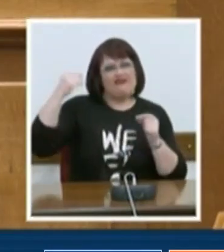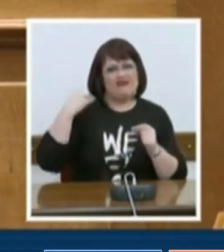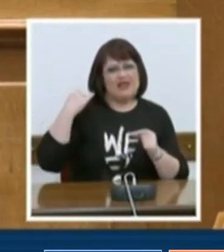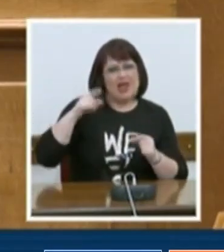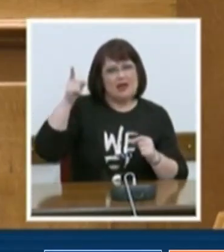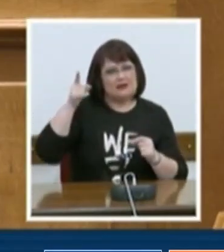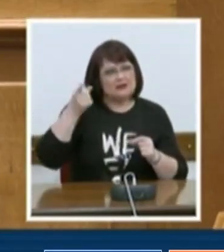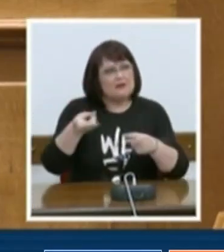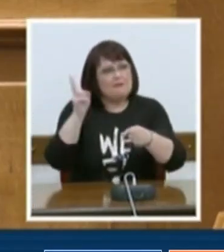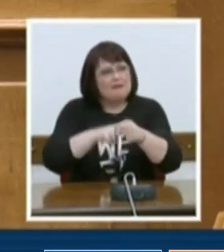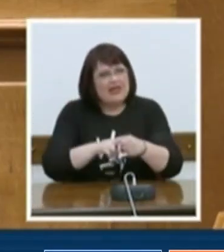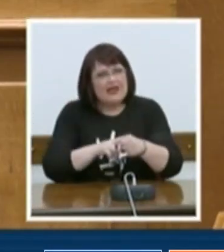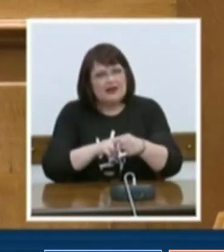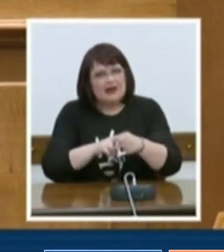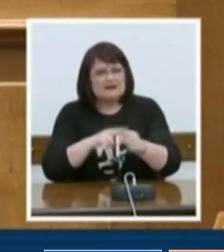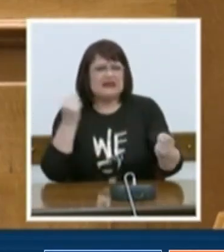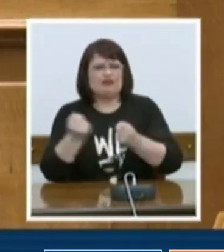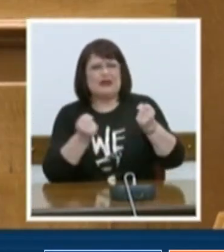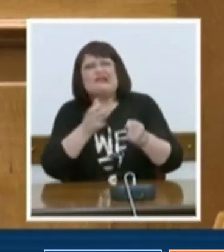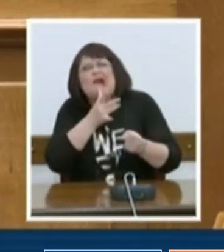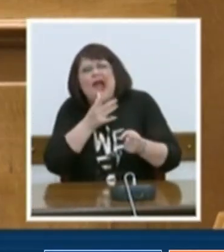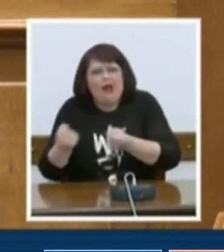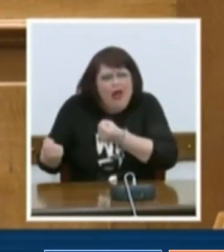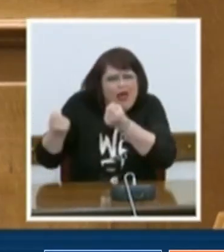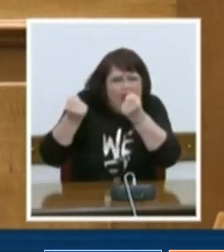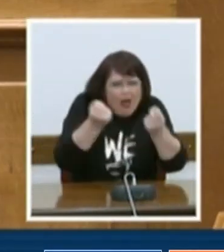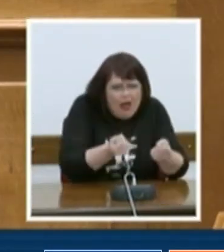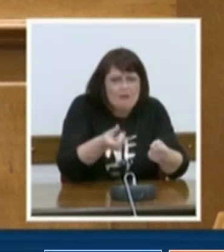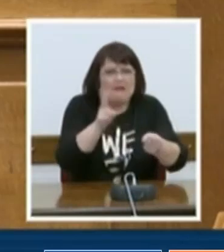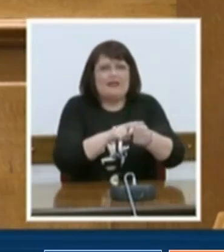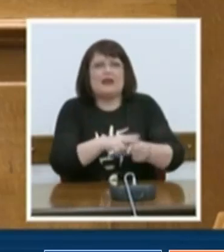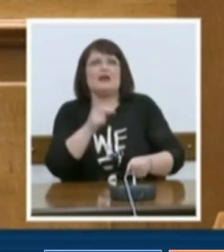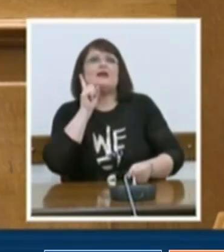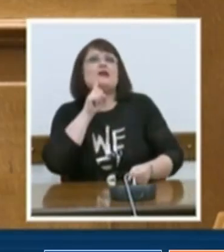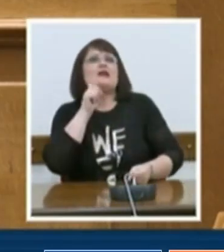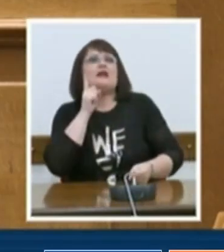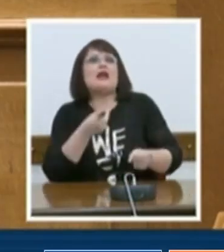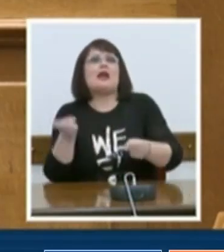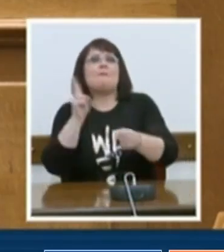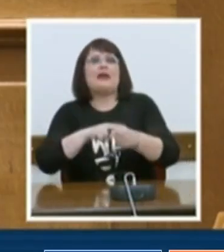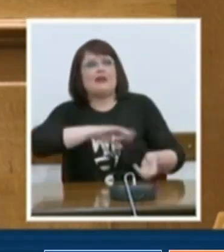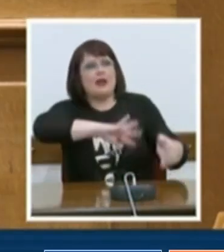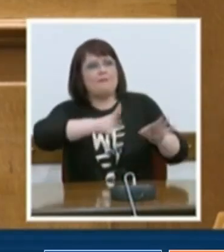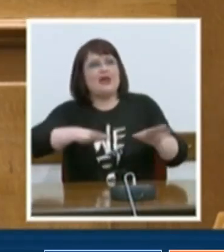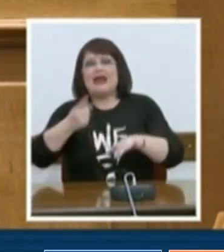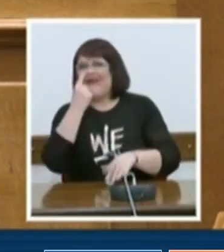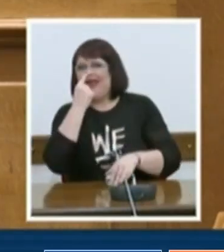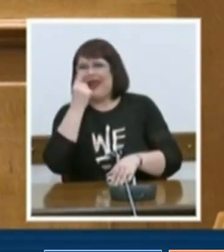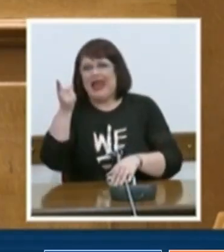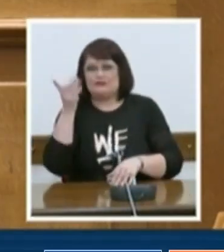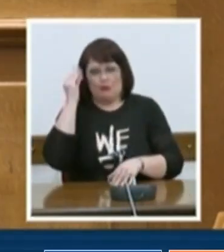υγείας σε καρότσα, δεύτερο περιστατικό. Μία γυναίκα που κατέληξε στην παραλία του Γαβαθά, στη Λέσβο, όπως ενημερωθήκαμε